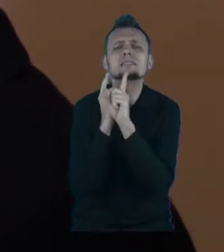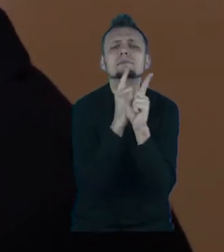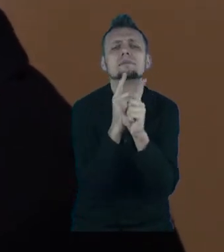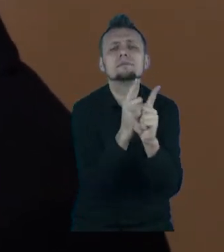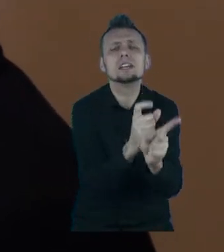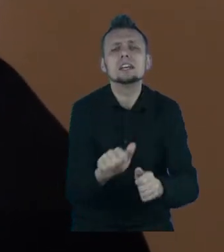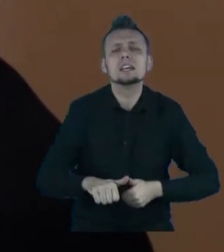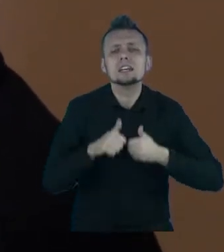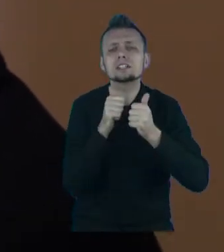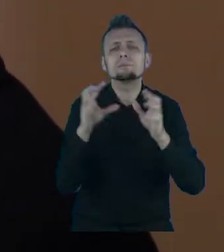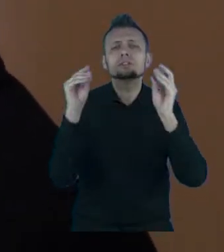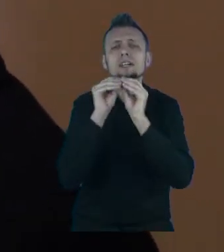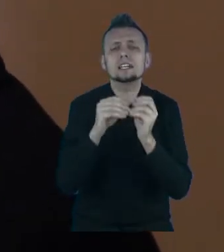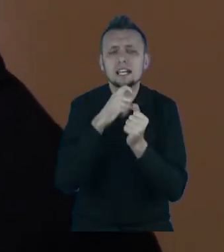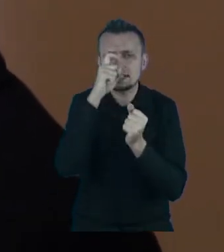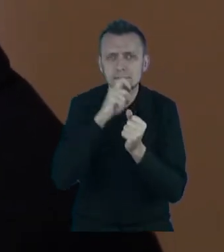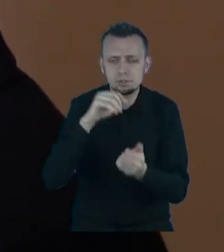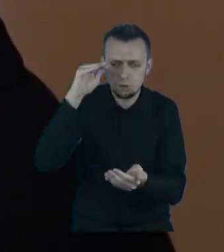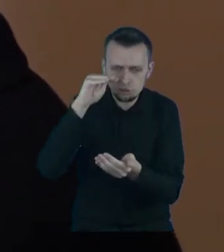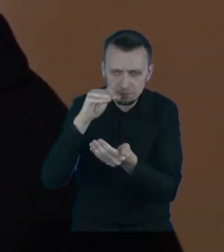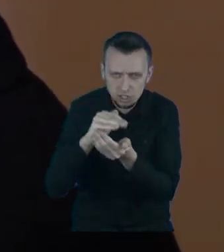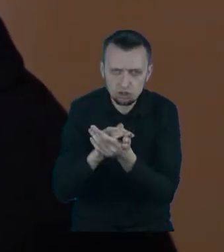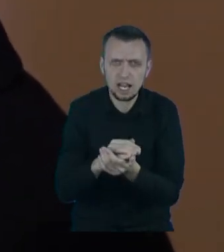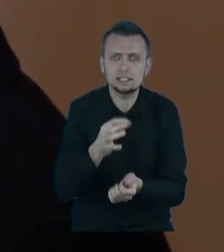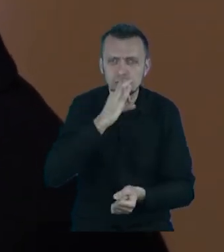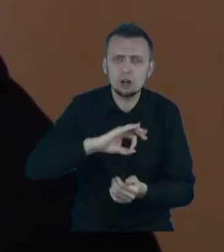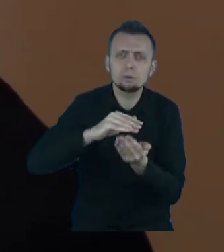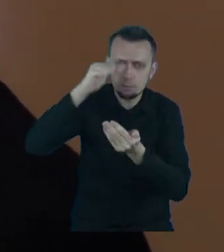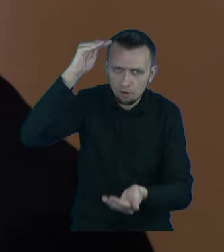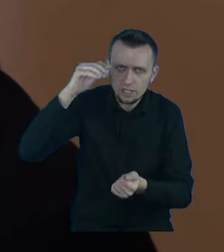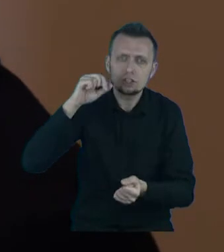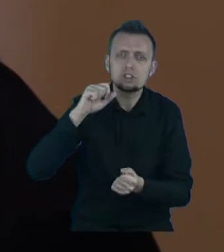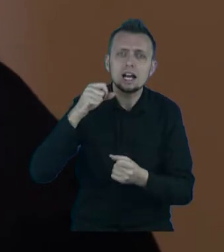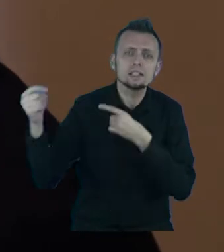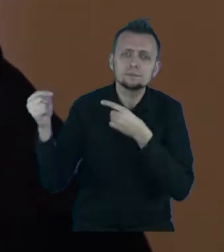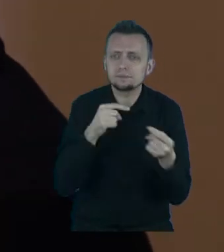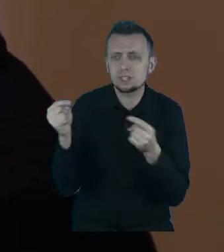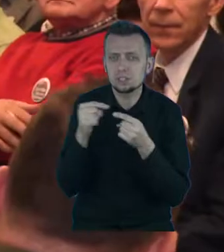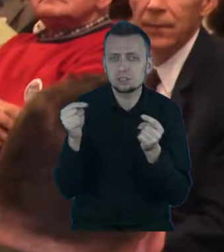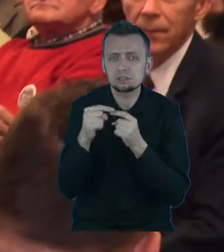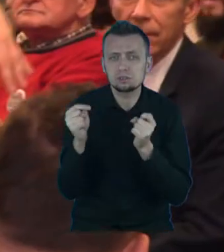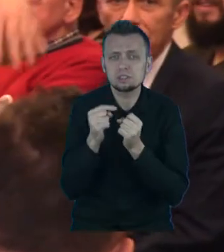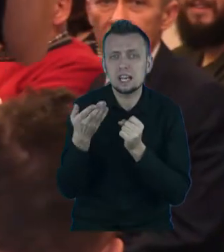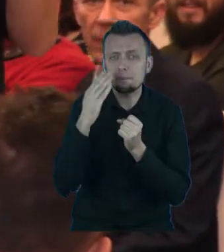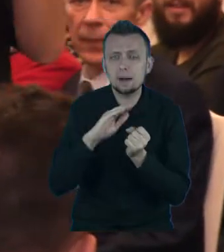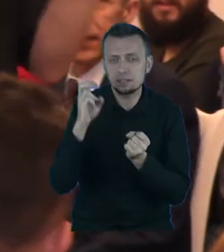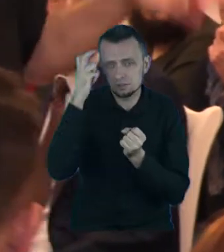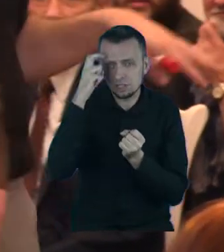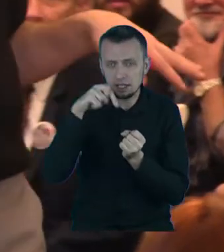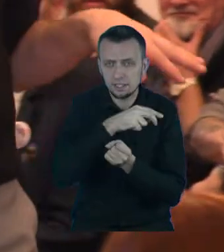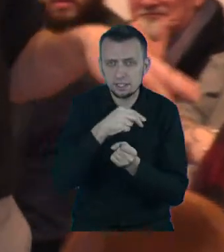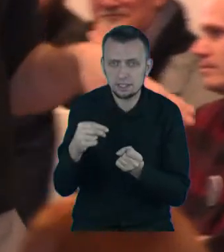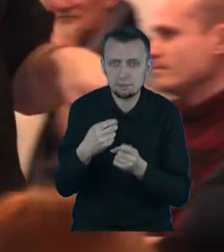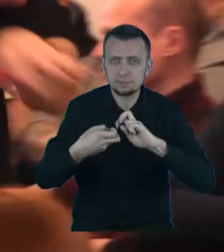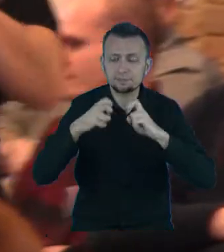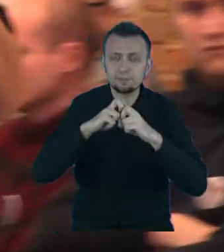są te wartości, wokół których ta dyskusja się ogniskowała i to są problemy też, którymi na co dzień nie